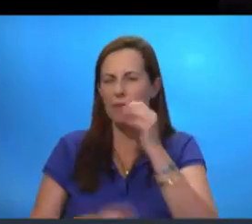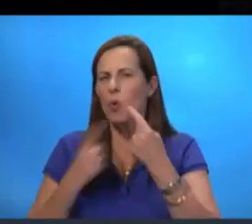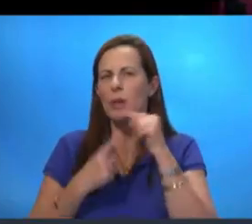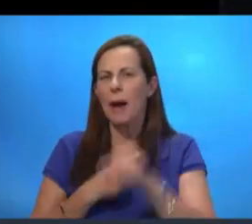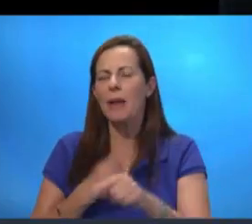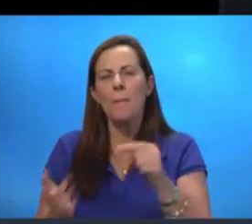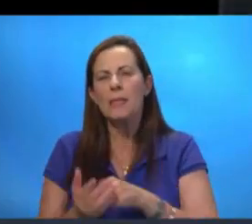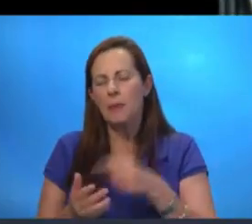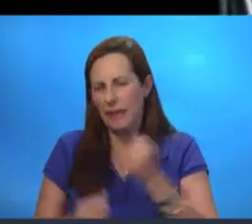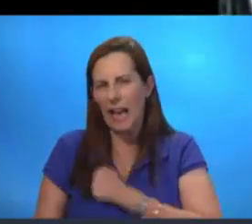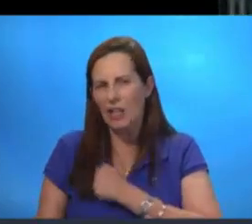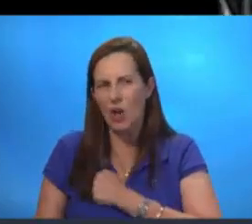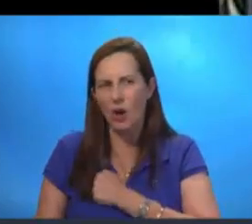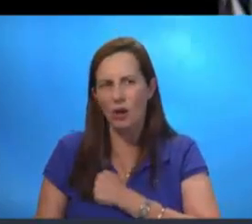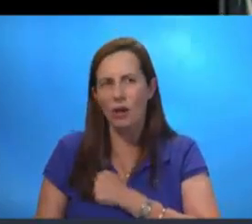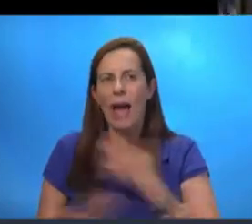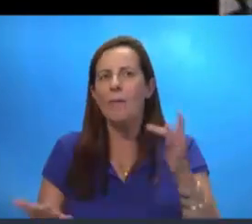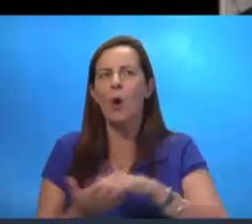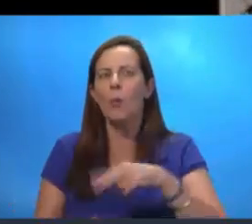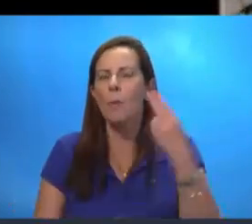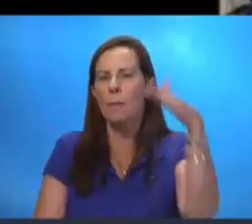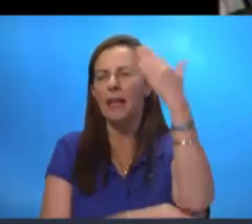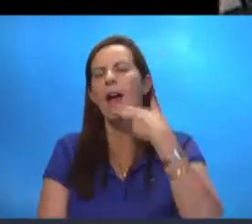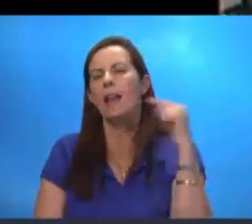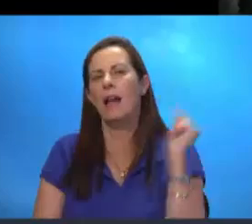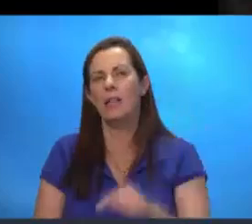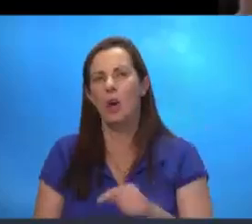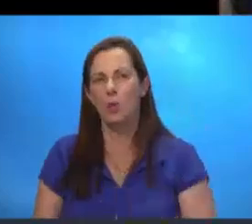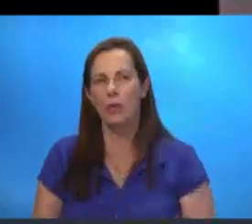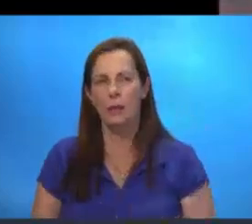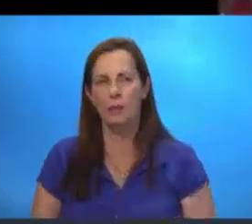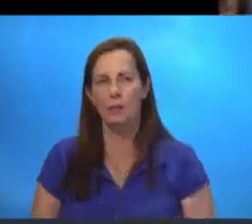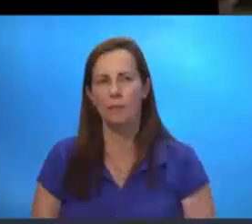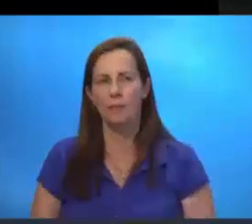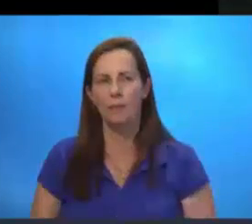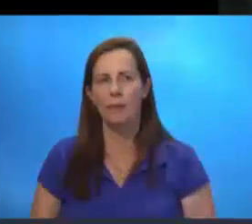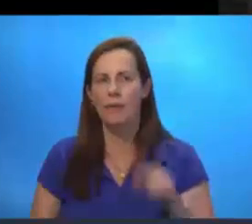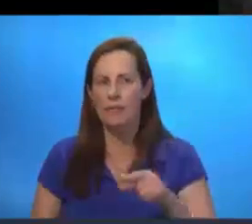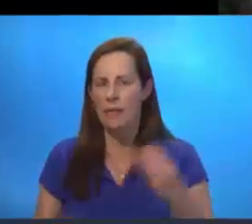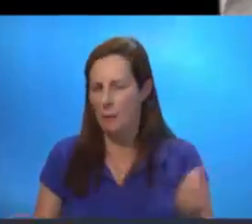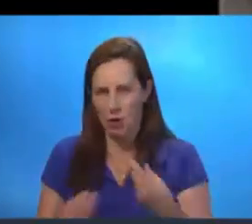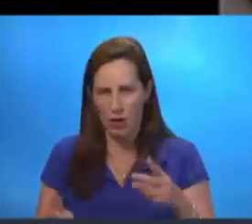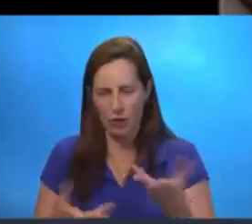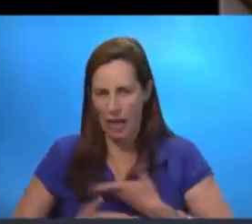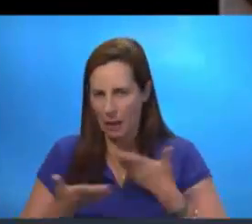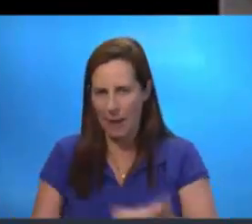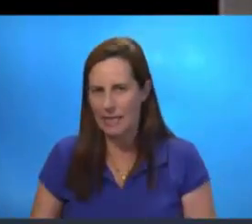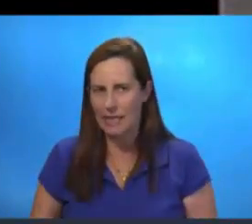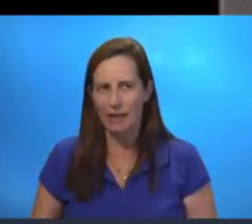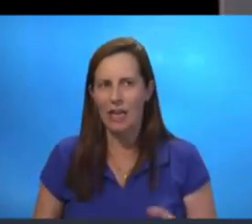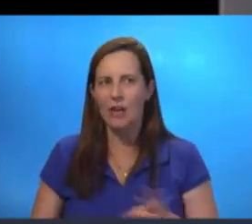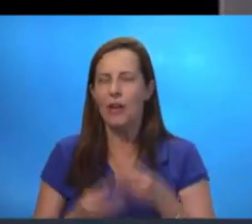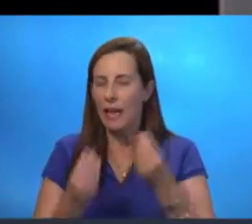מסיבות הלכתיות. אין מקום להומואים במדינת היהודים! זה... אי אפשר להשלים עם זה. אי אפשר לתת